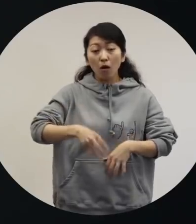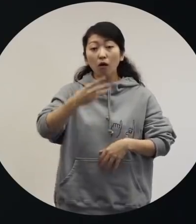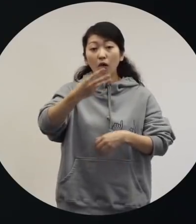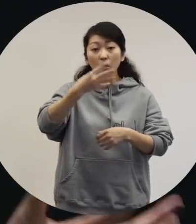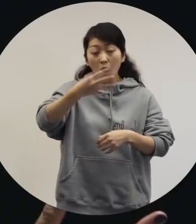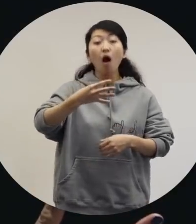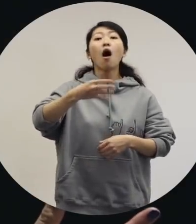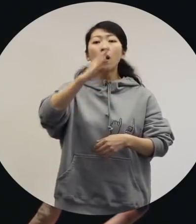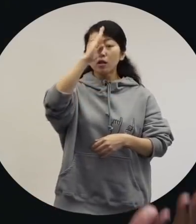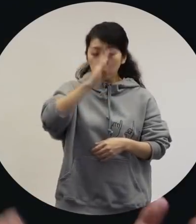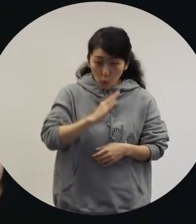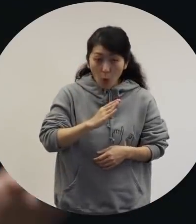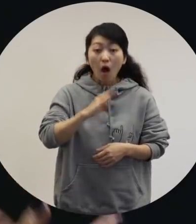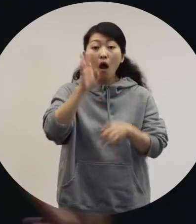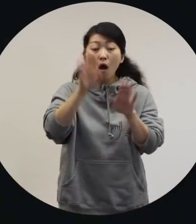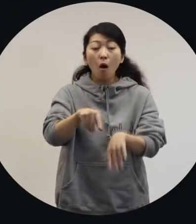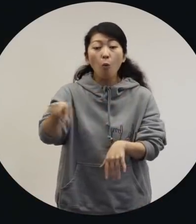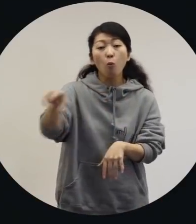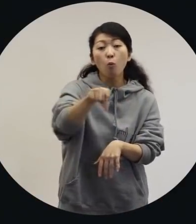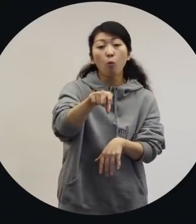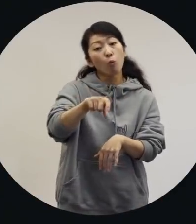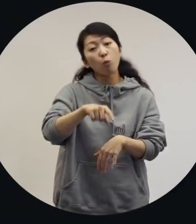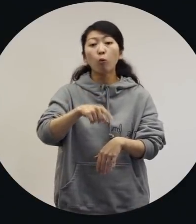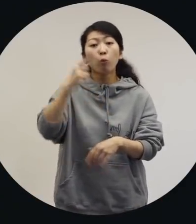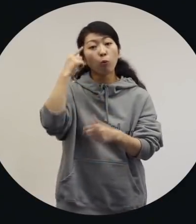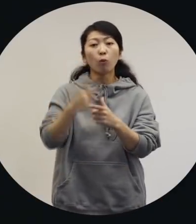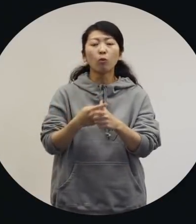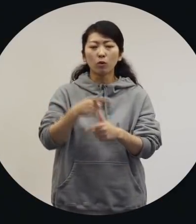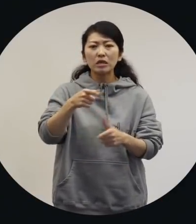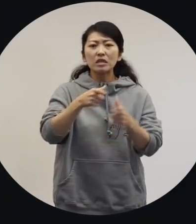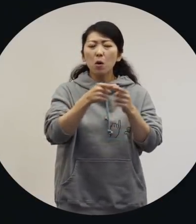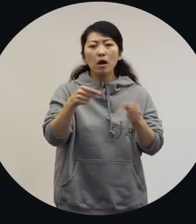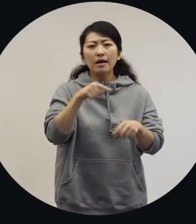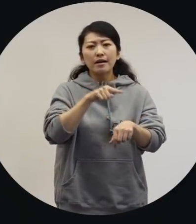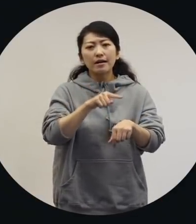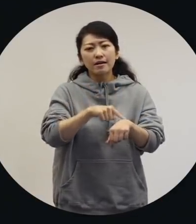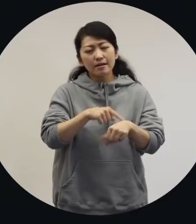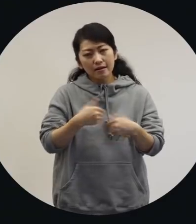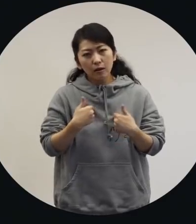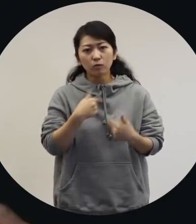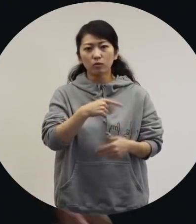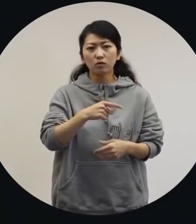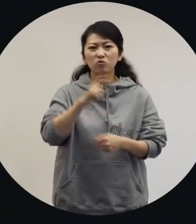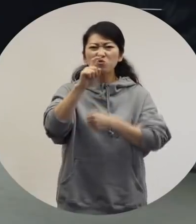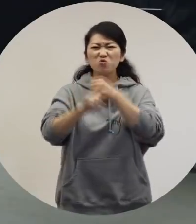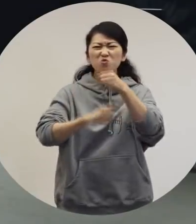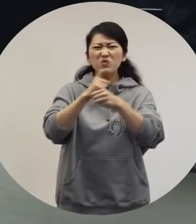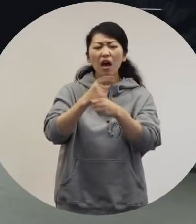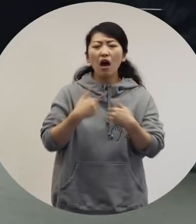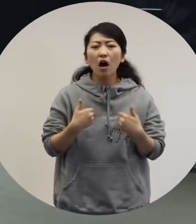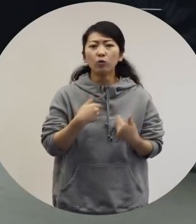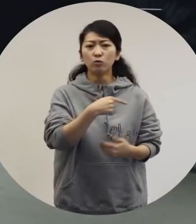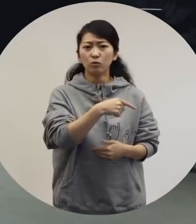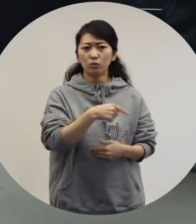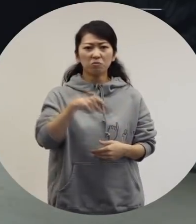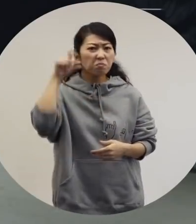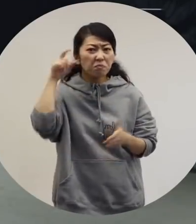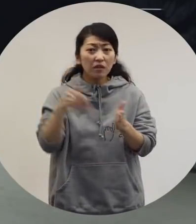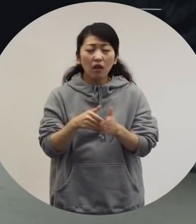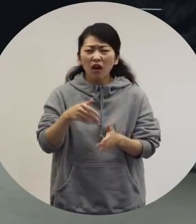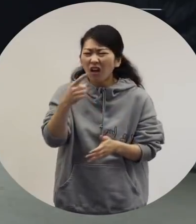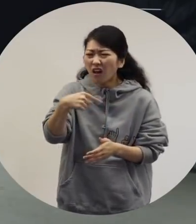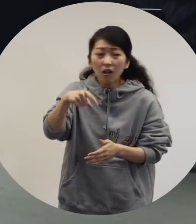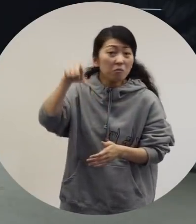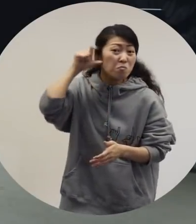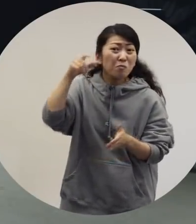難聴分かってつけるんですけど、ポジティブなんですけど、日本だとそれがもっとかかる、10年近くかかったりとかする、つけるまでが。 え、なんで